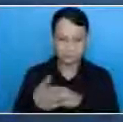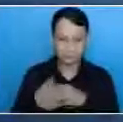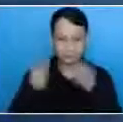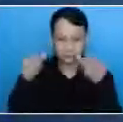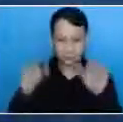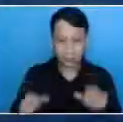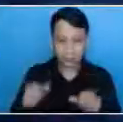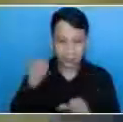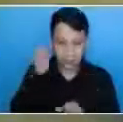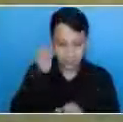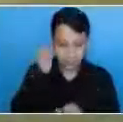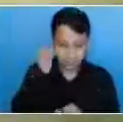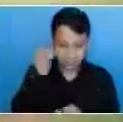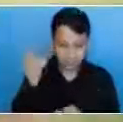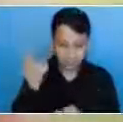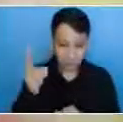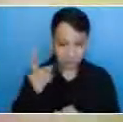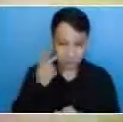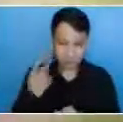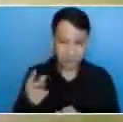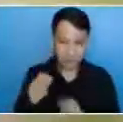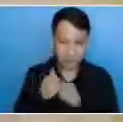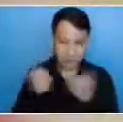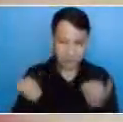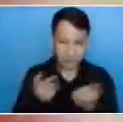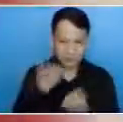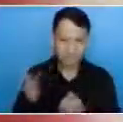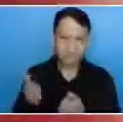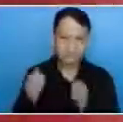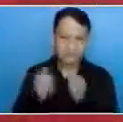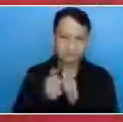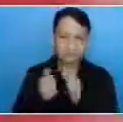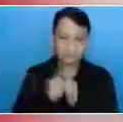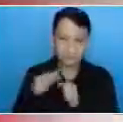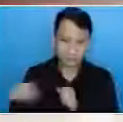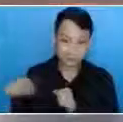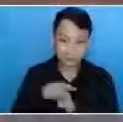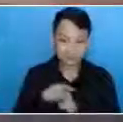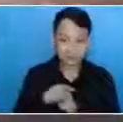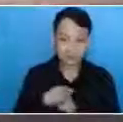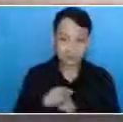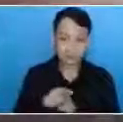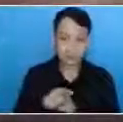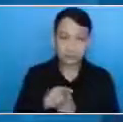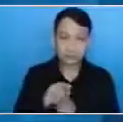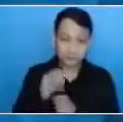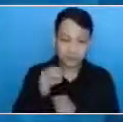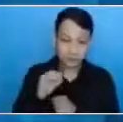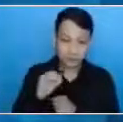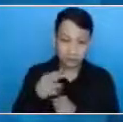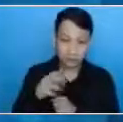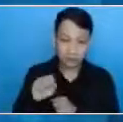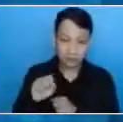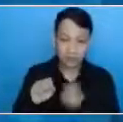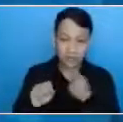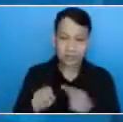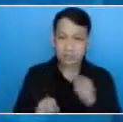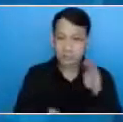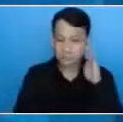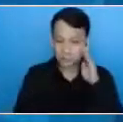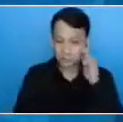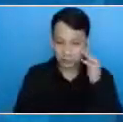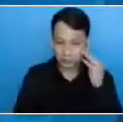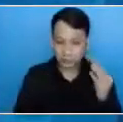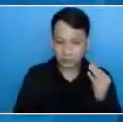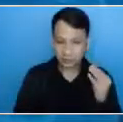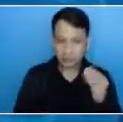ang kanilang dream house dahil wala na silang pambayad para rito. And we quote Berwin again, "You surrender in a sense na